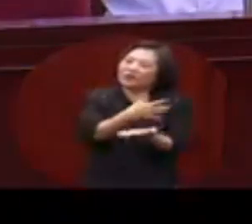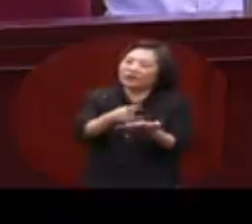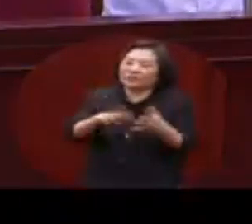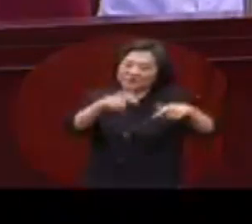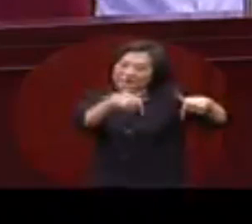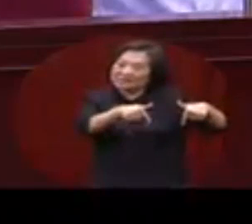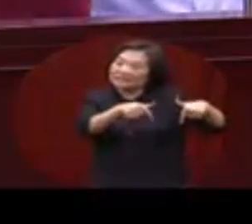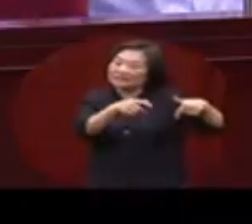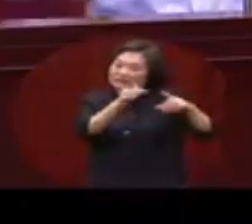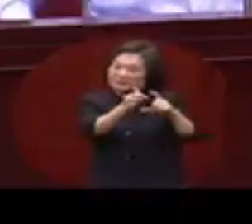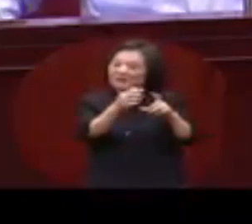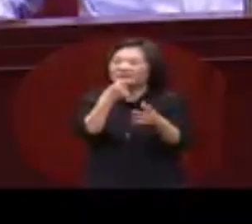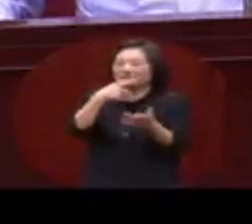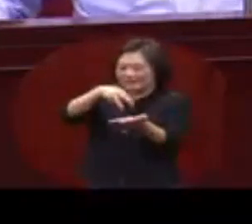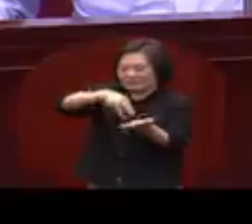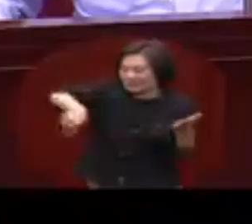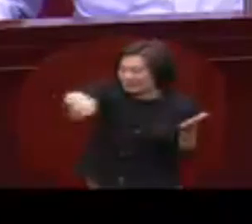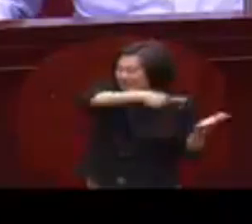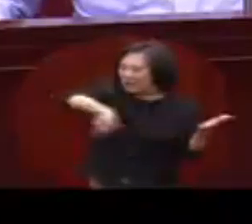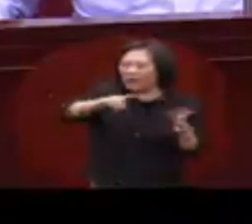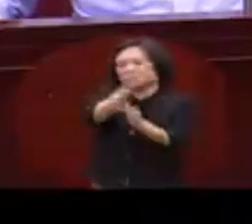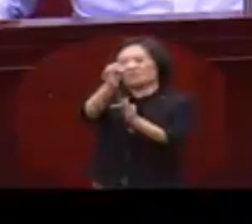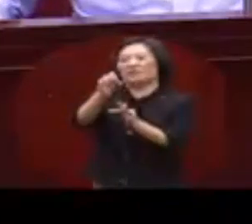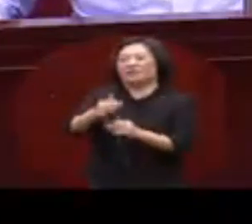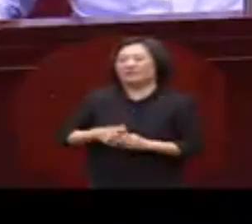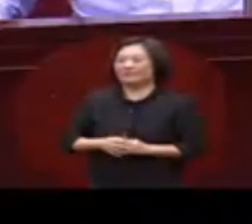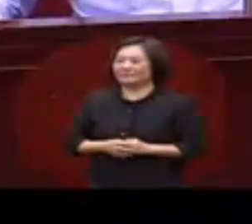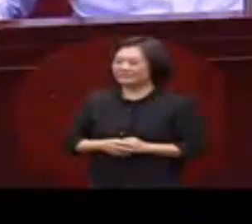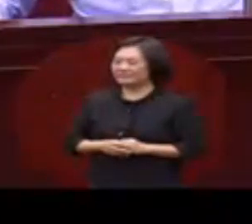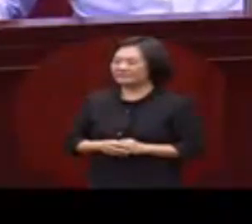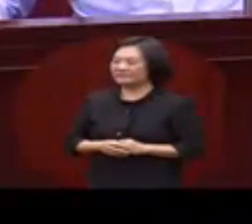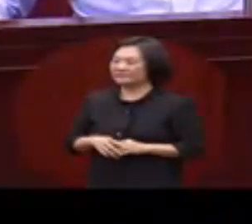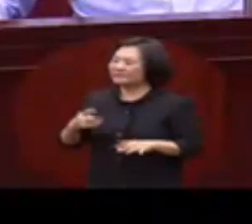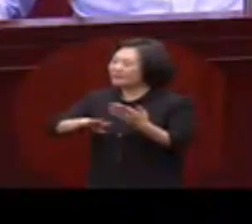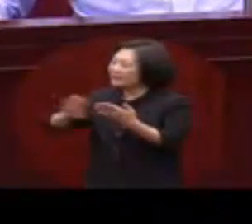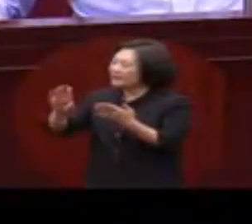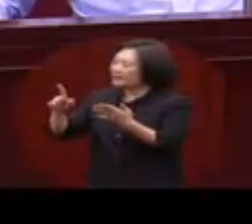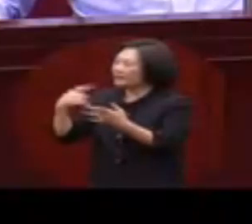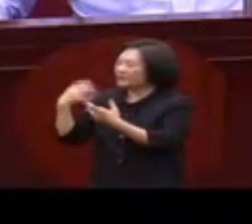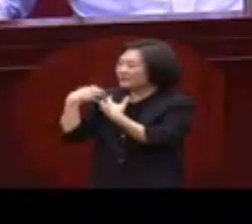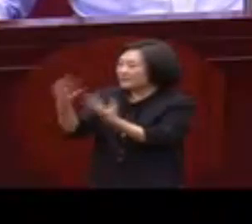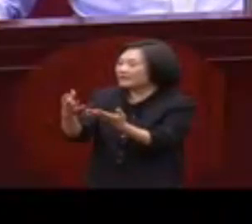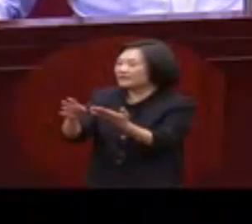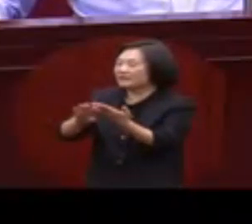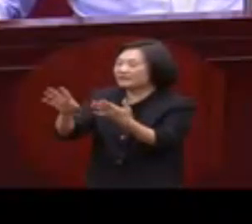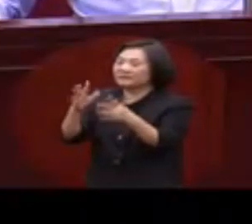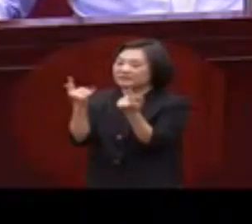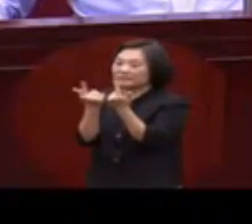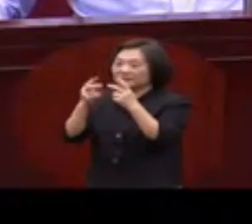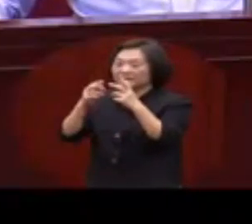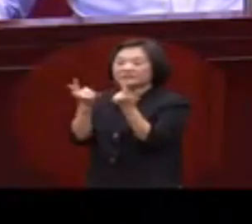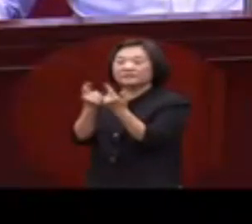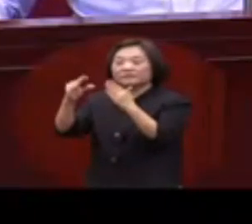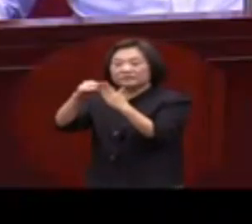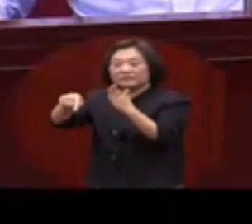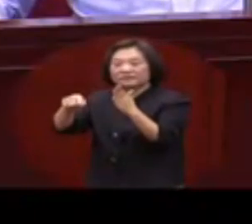计划就多了一块绿地可以用。那至于这个细节我们是授权这个彭副市长跟台铁局会做进一步的